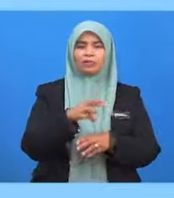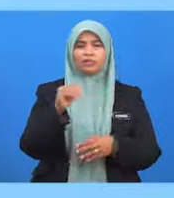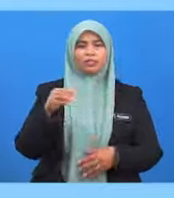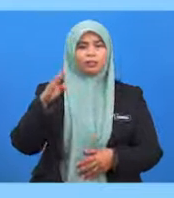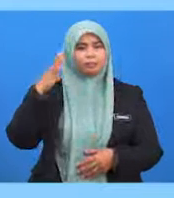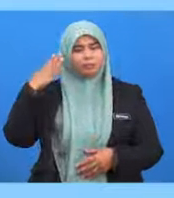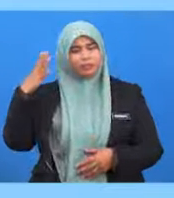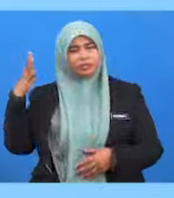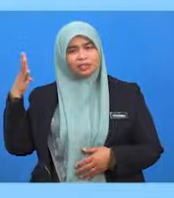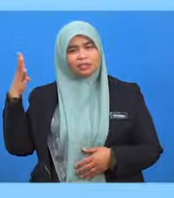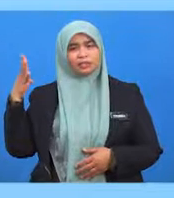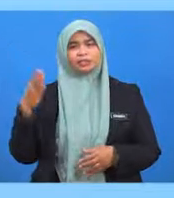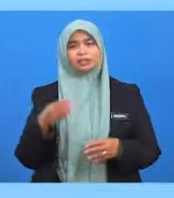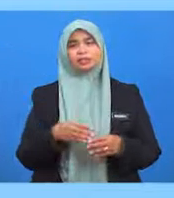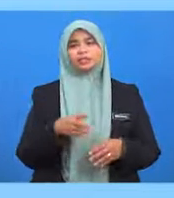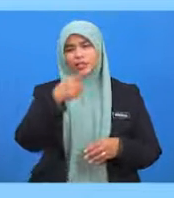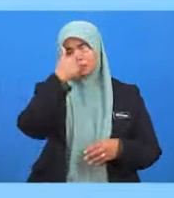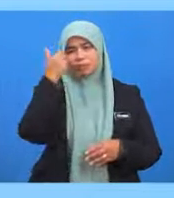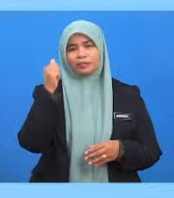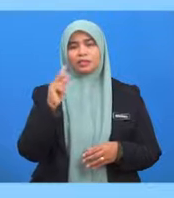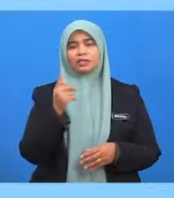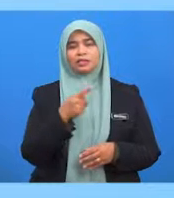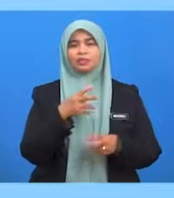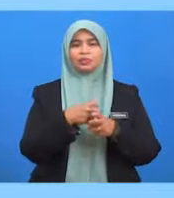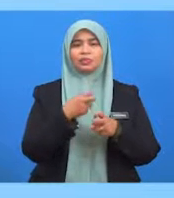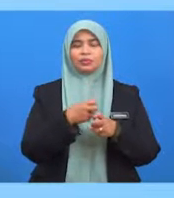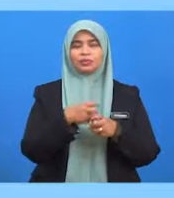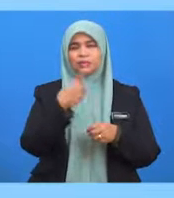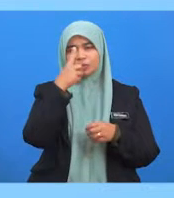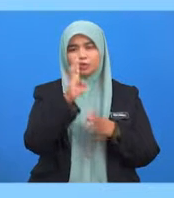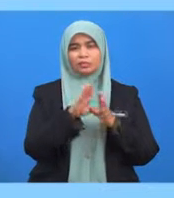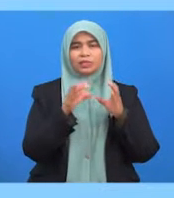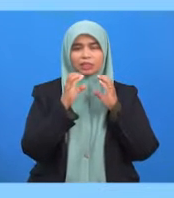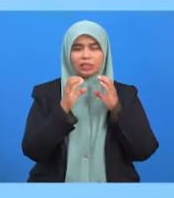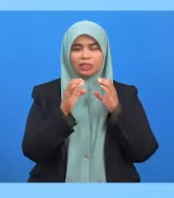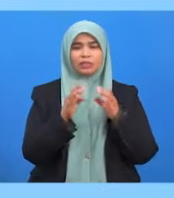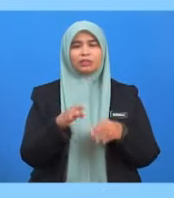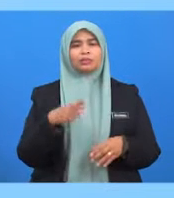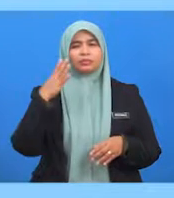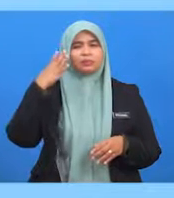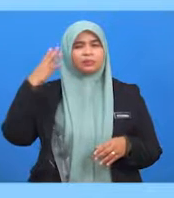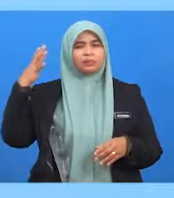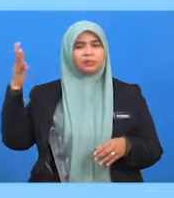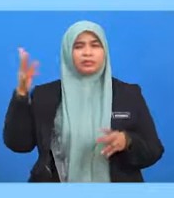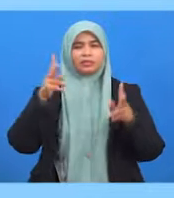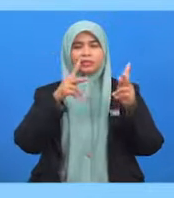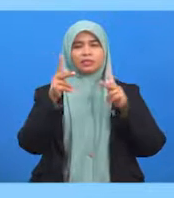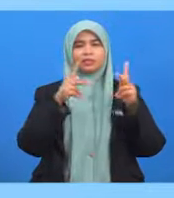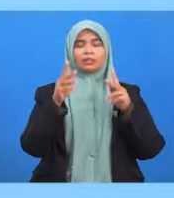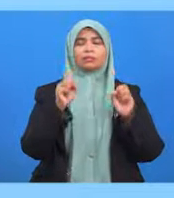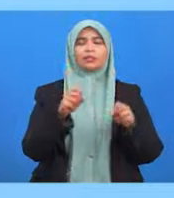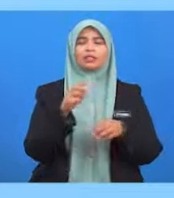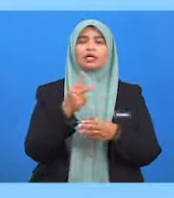terlampau bising menyebabkan kita sukar berkomunikasi. Bunyi bising kenderaan